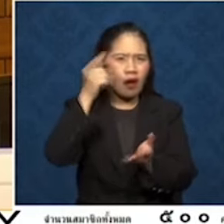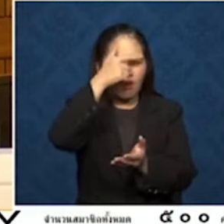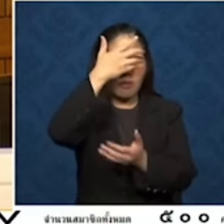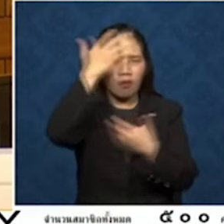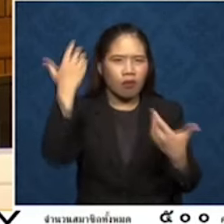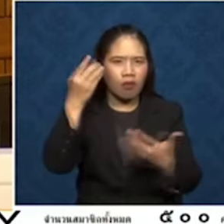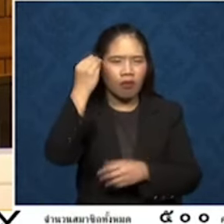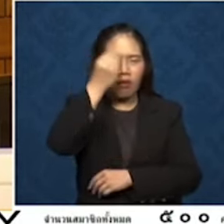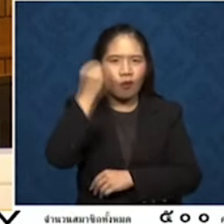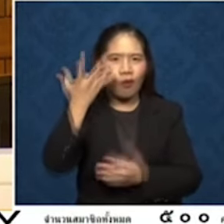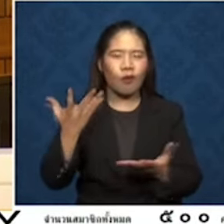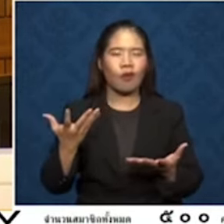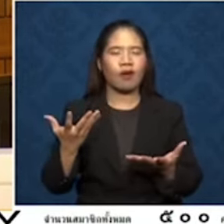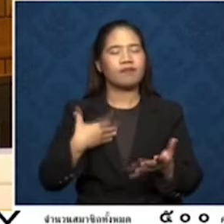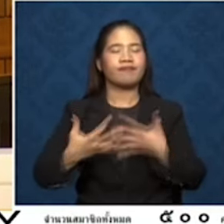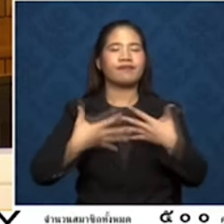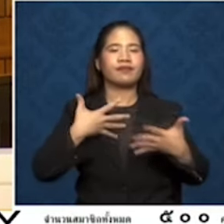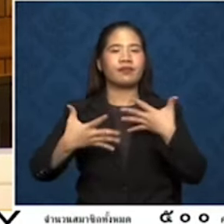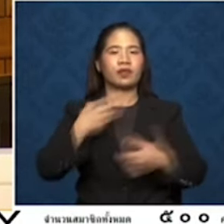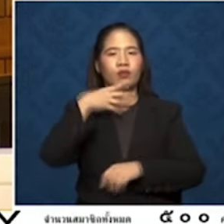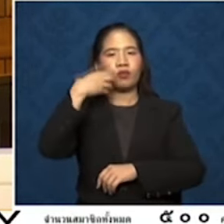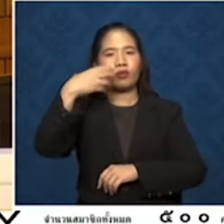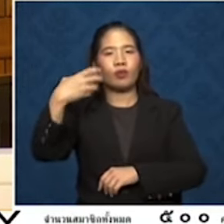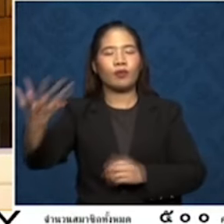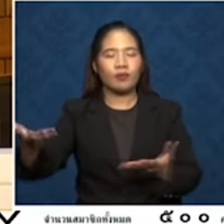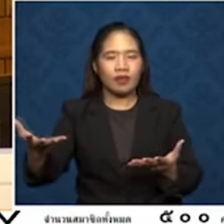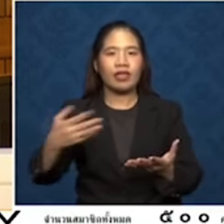ครับเรื่องวัฒกรรมอสไซด์นะครับผมว่าเรามาพูดกันเรื่อง